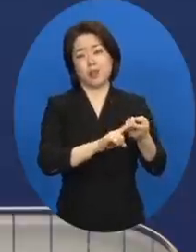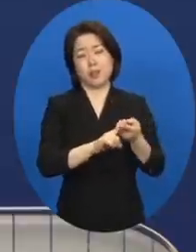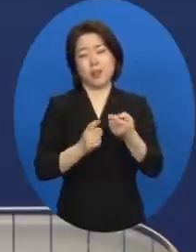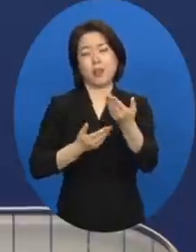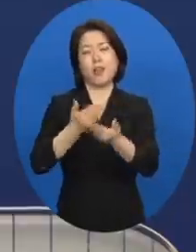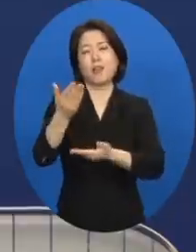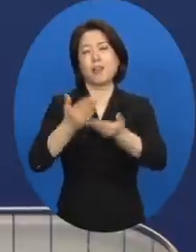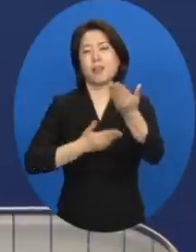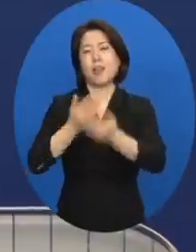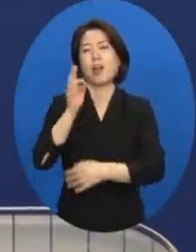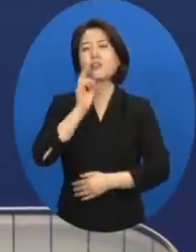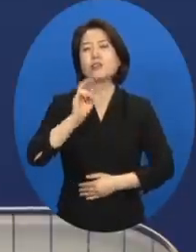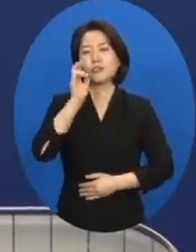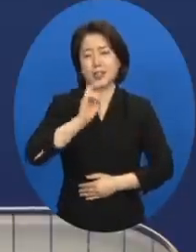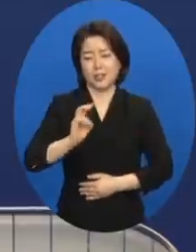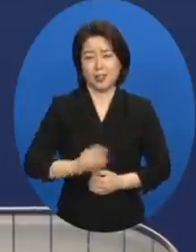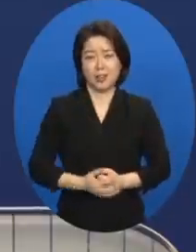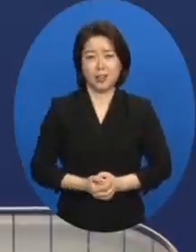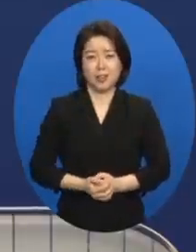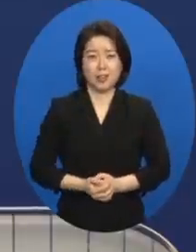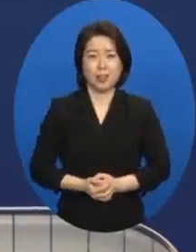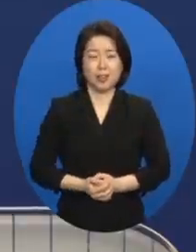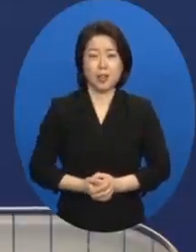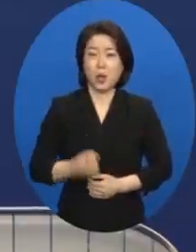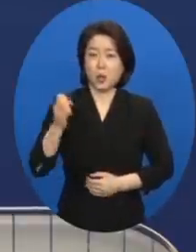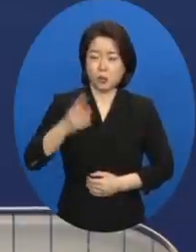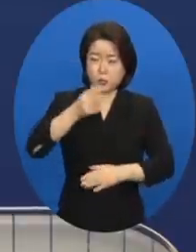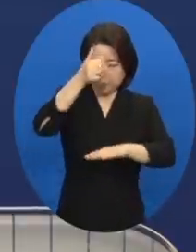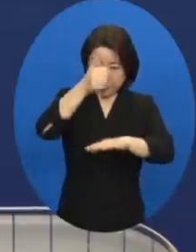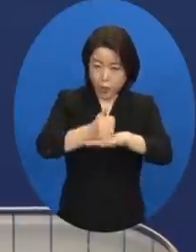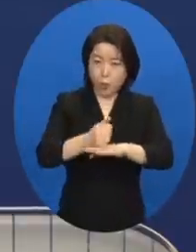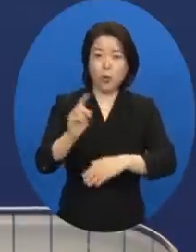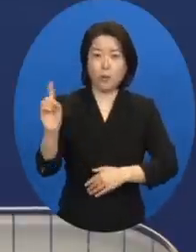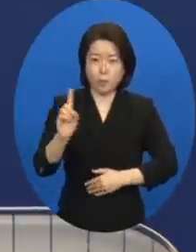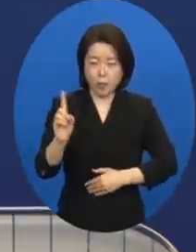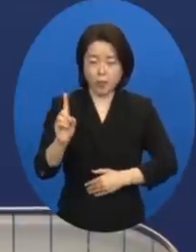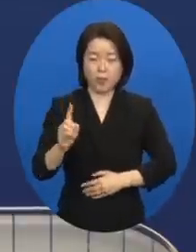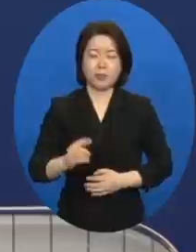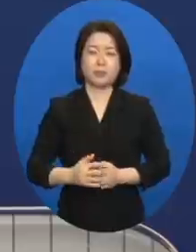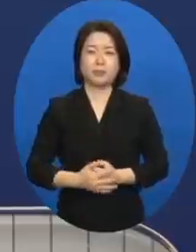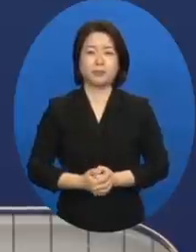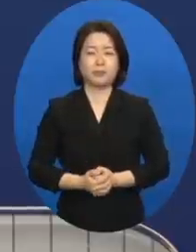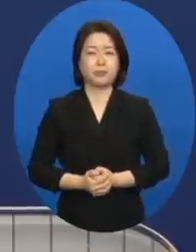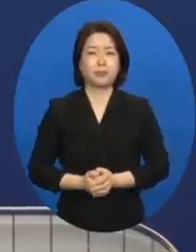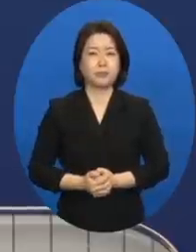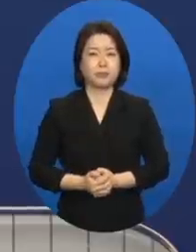나누는 이야기입니다. 그리고 결론을 이렇게 내리고 있어요.